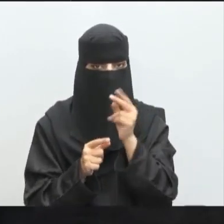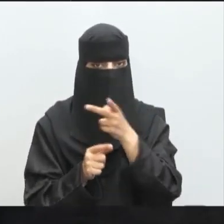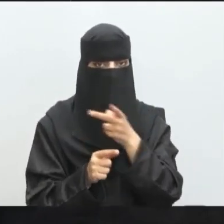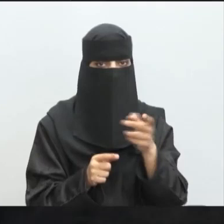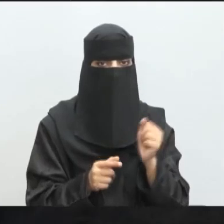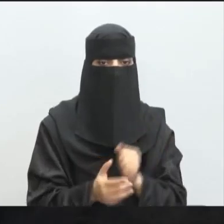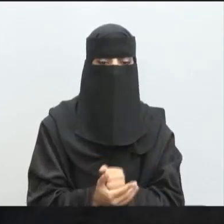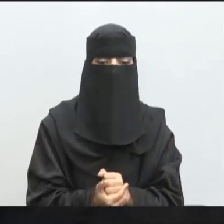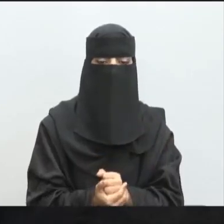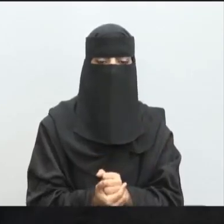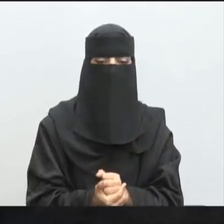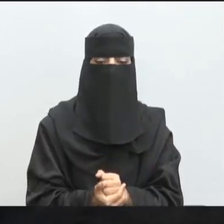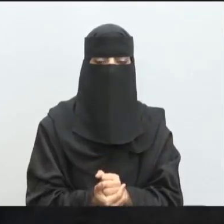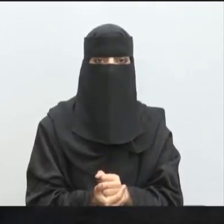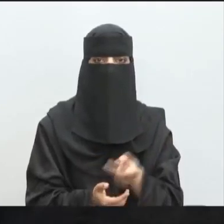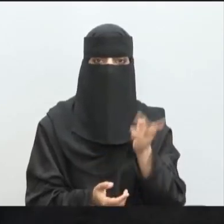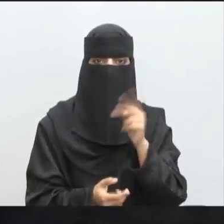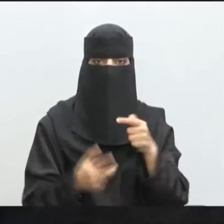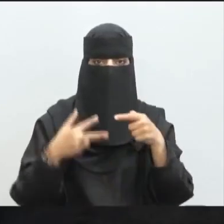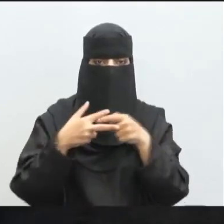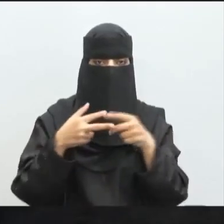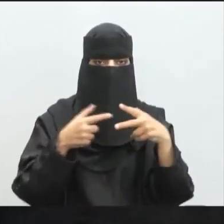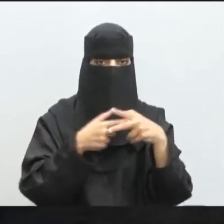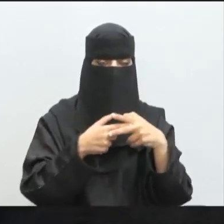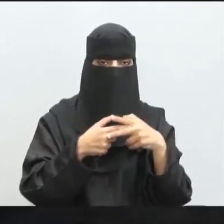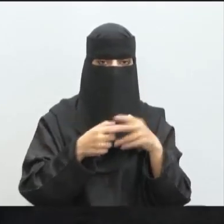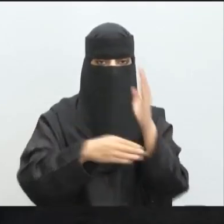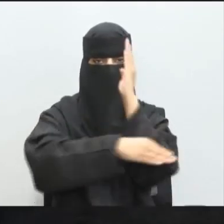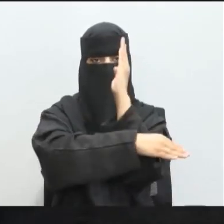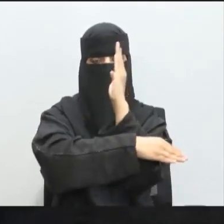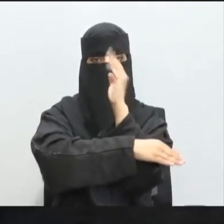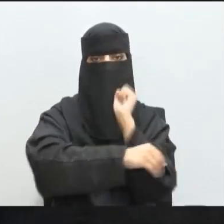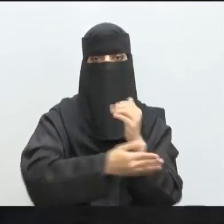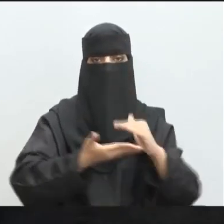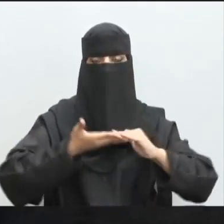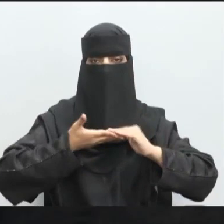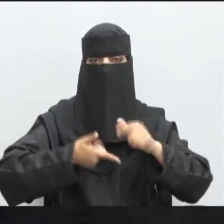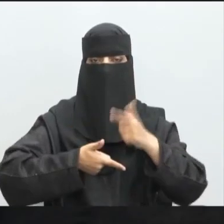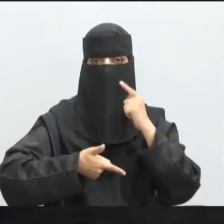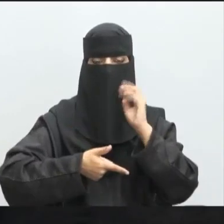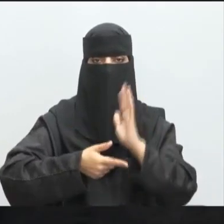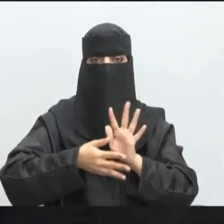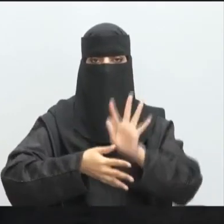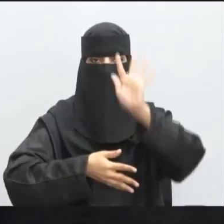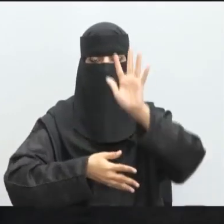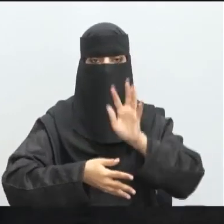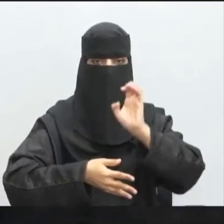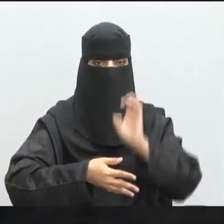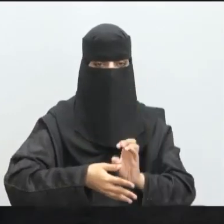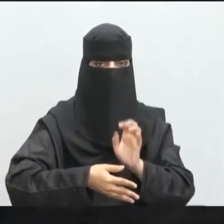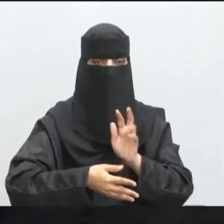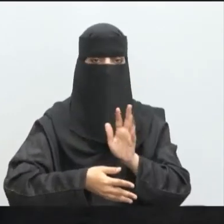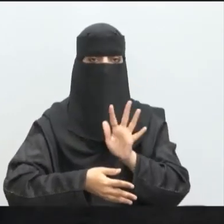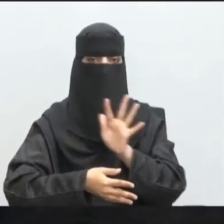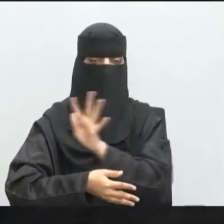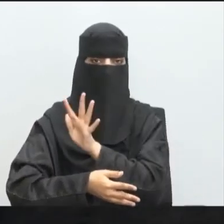من الانواع ايضا اتجاهات الشمال التي توضح لنا اجا الشمال